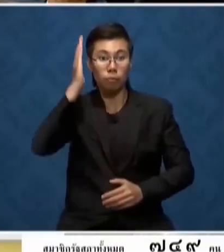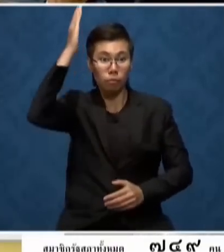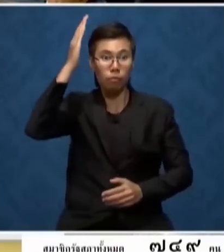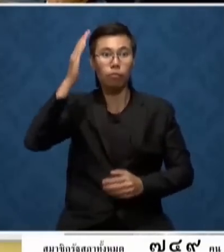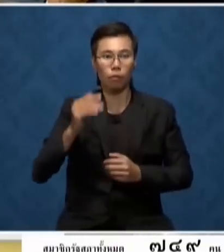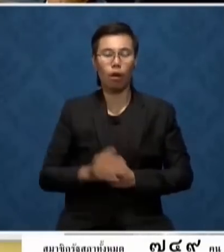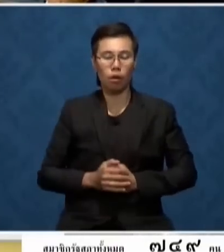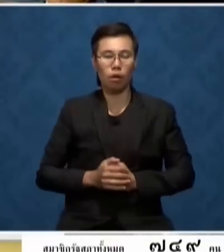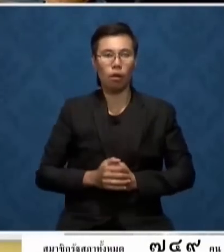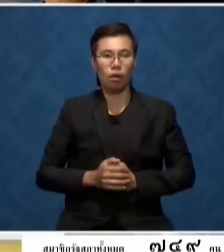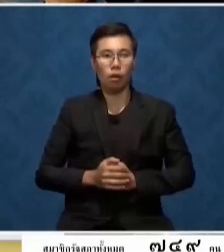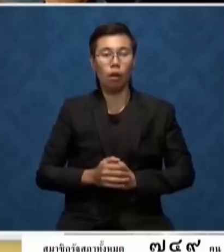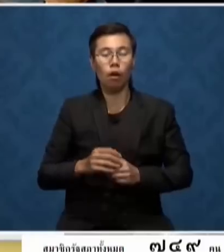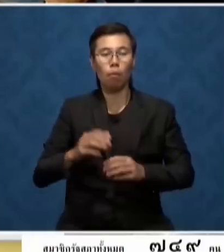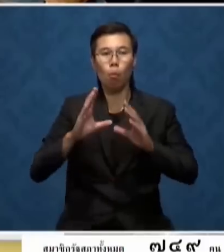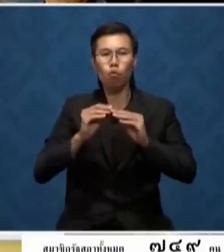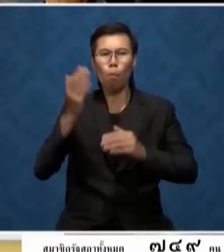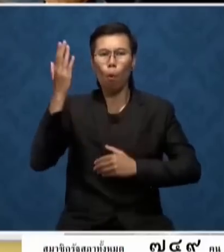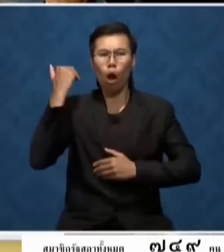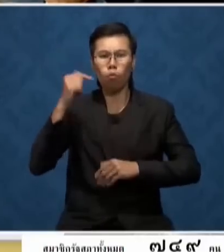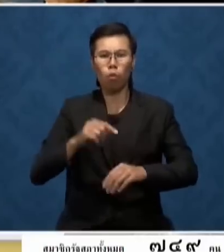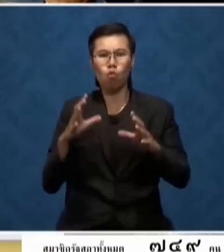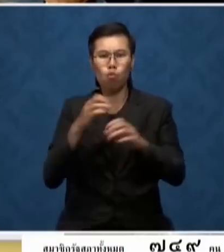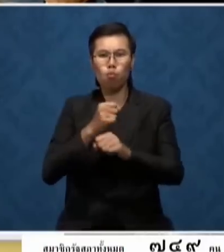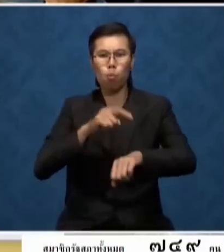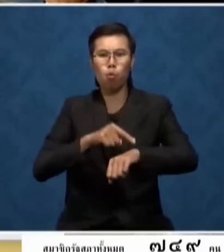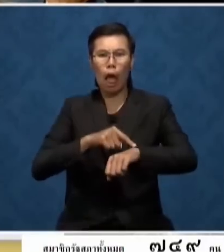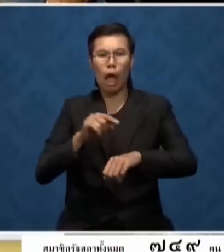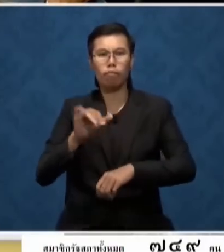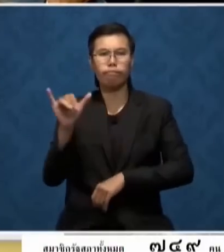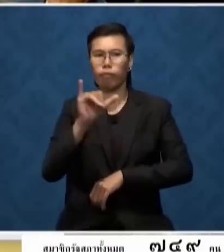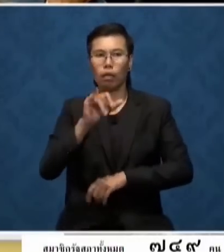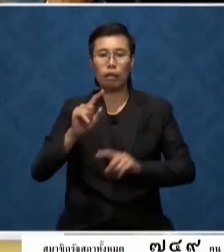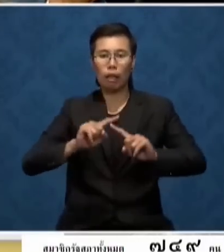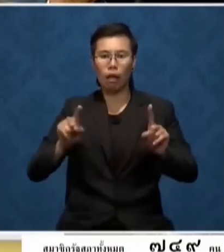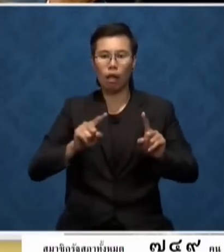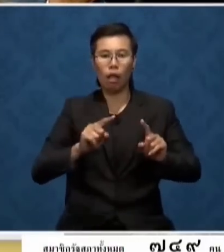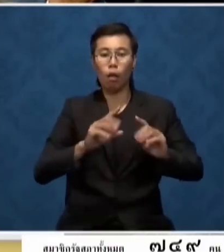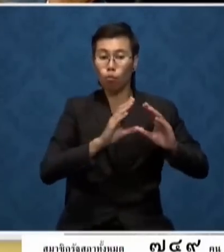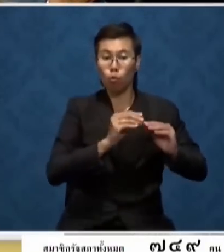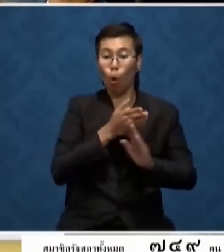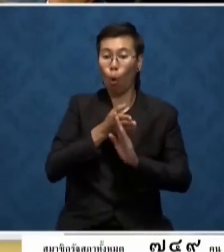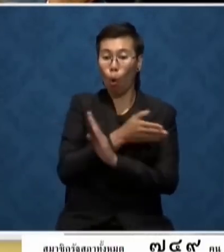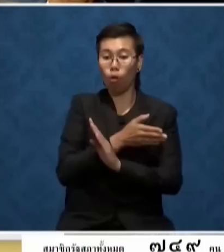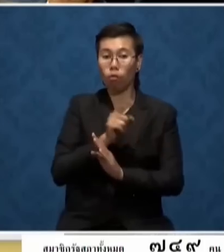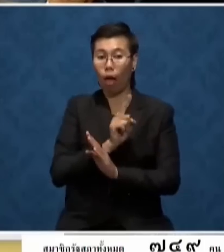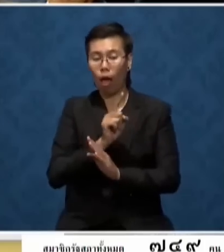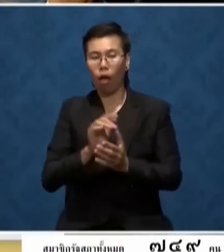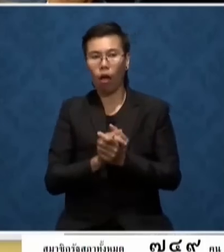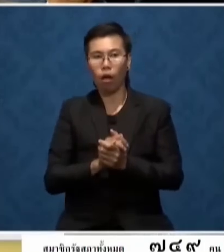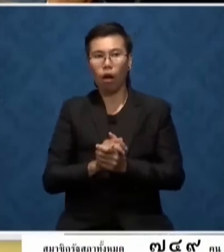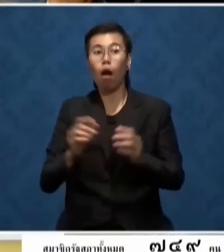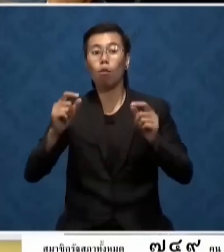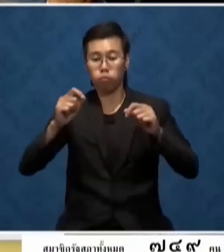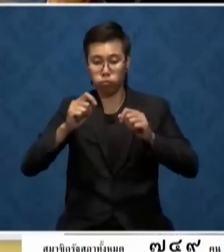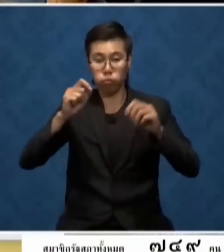ไทยทั้งชาติซึ่งเข้าประชุมเมื่อวานเราไม่ได้มีข้อสรุปในเรื่องของเวลาแต่เราได้มีการหารือครับว่าก่อนจะเข้าการลงมติ